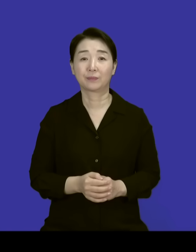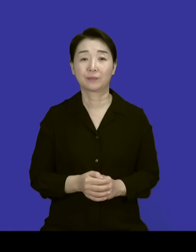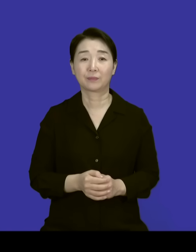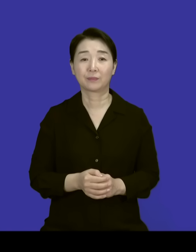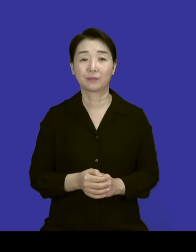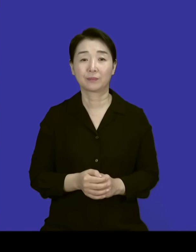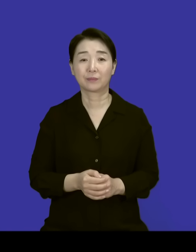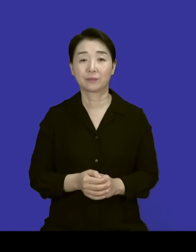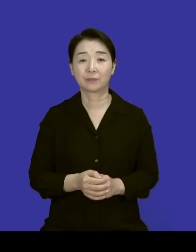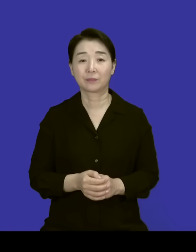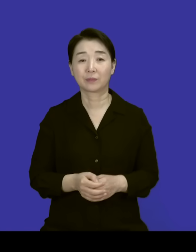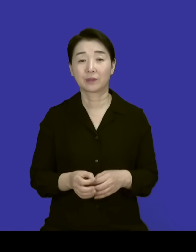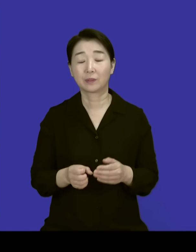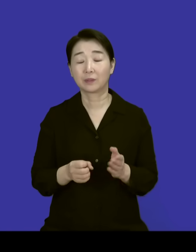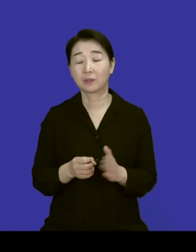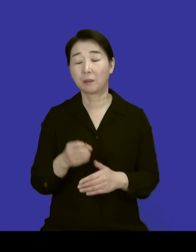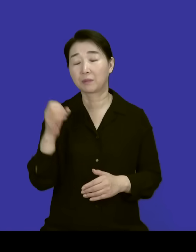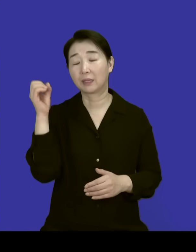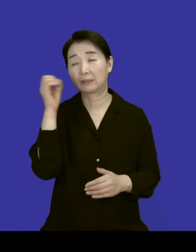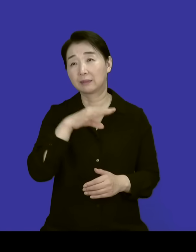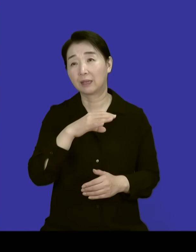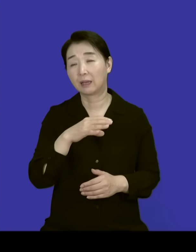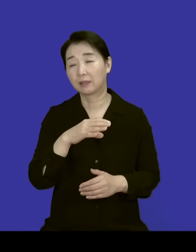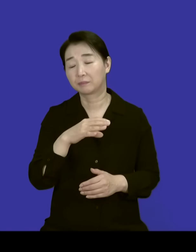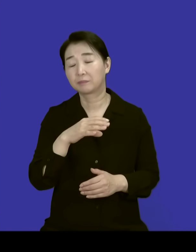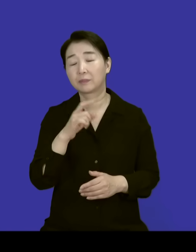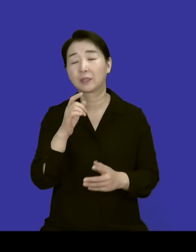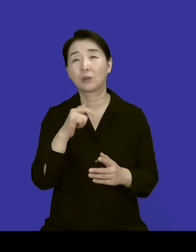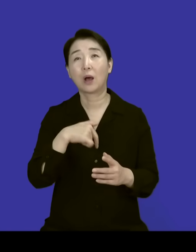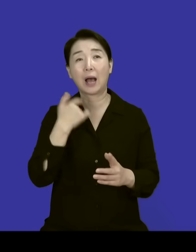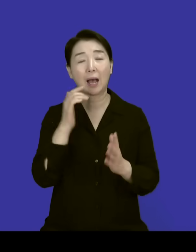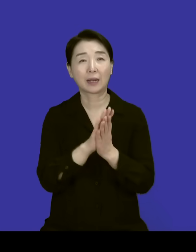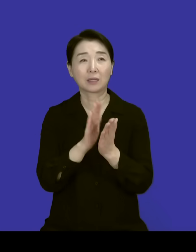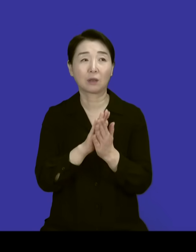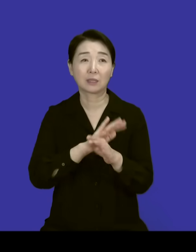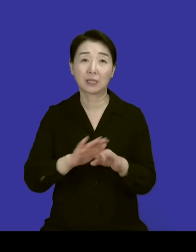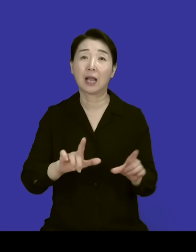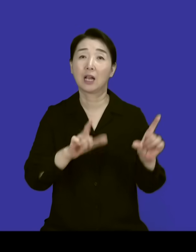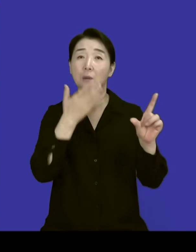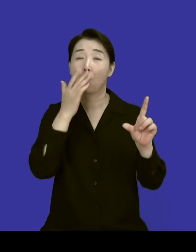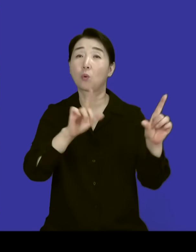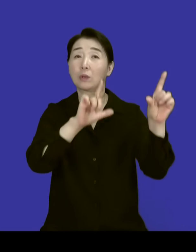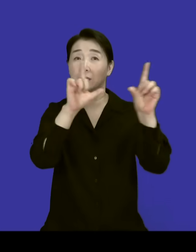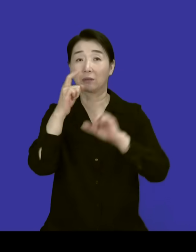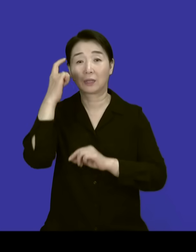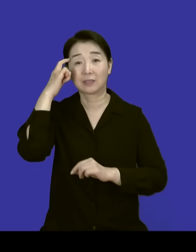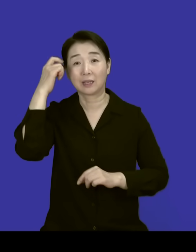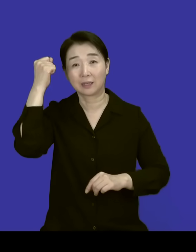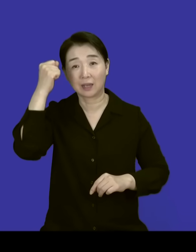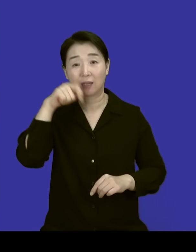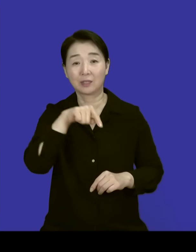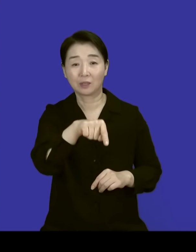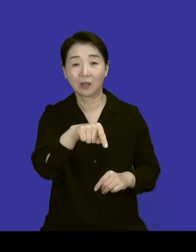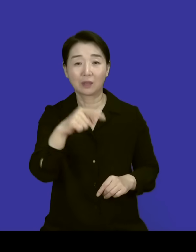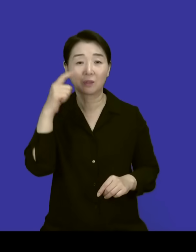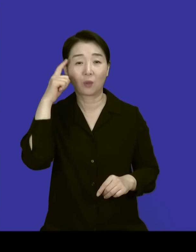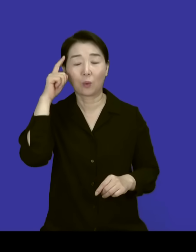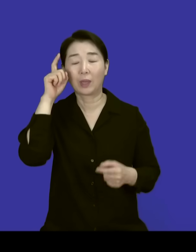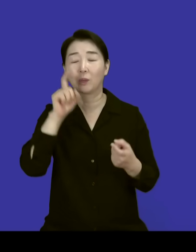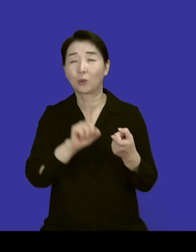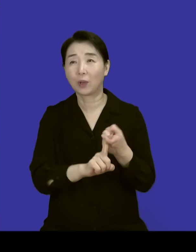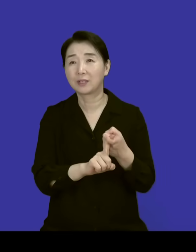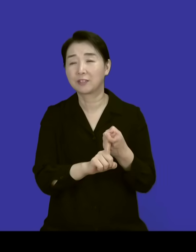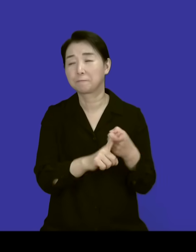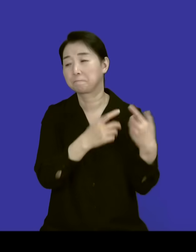그래서 그냥 길거리 내놔도 너는 어떻게든 먹고 살 수 있고 모든 걸 다 할 수 있는 놈이라고 생각해서 너한테 사실은 관심도